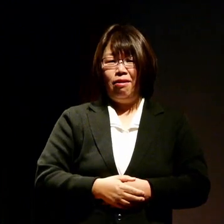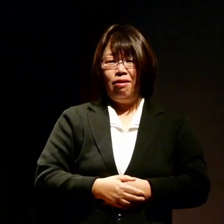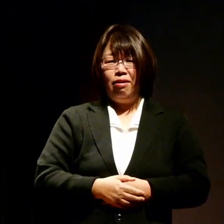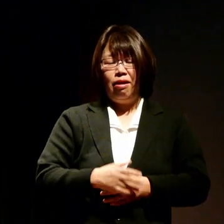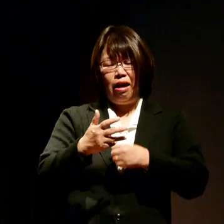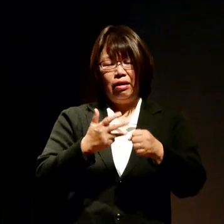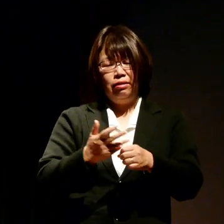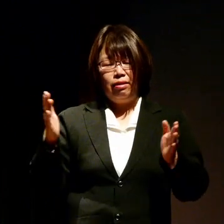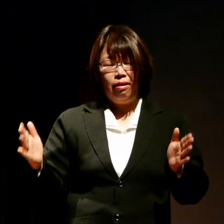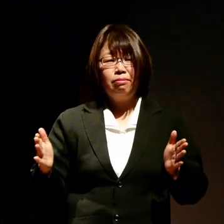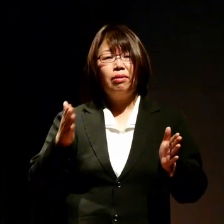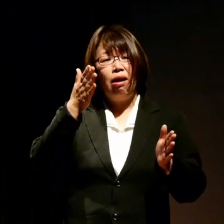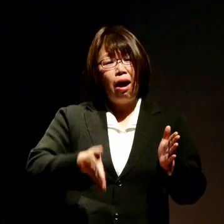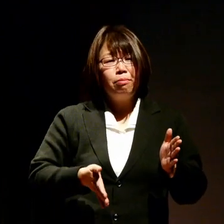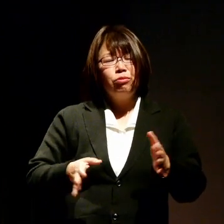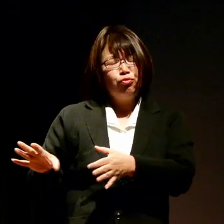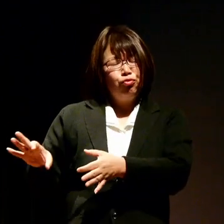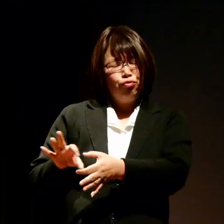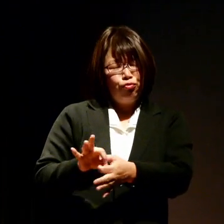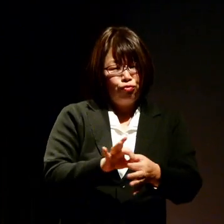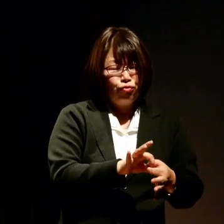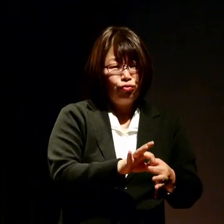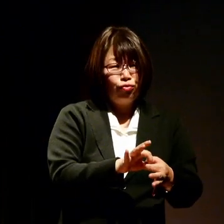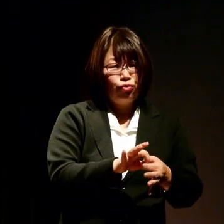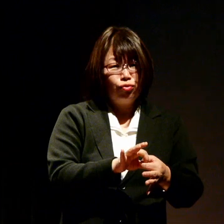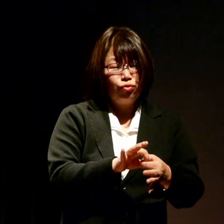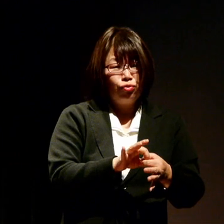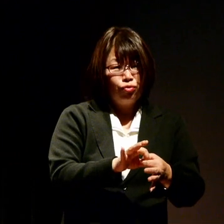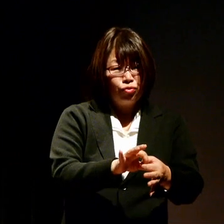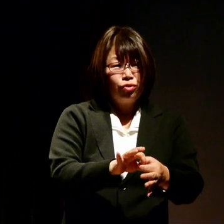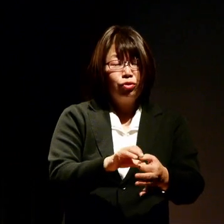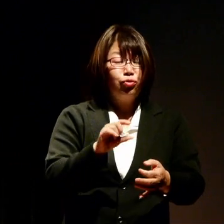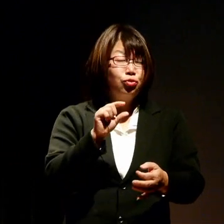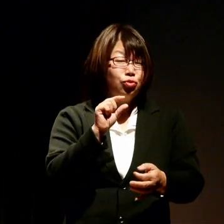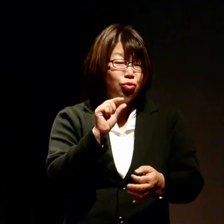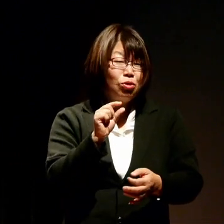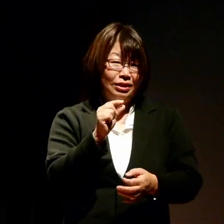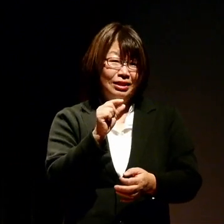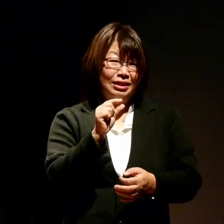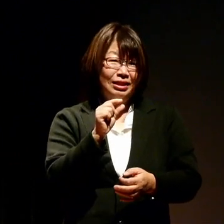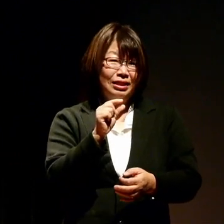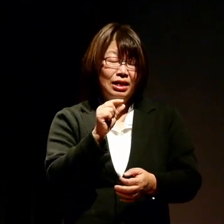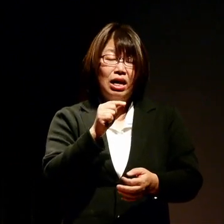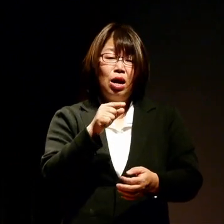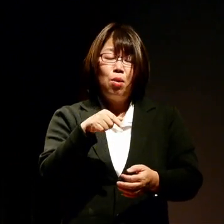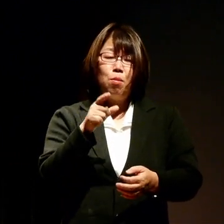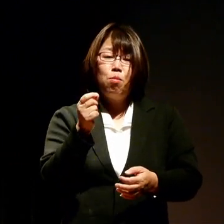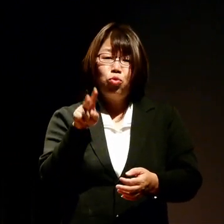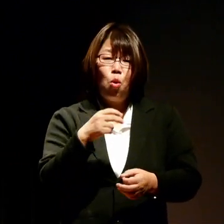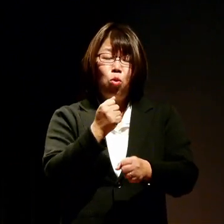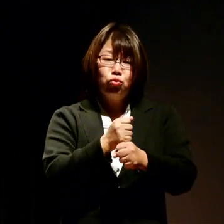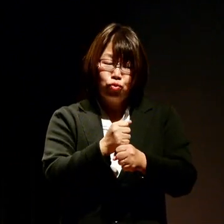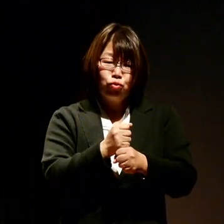8年半それをずっとやり続けることで、少し物を作る、調理をする